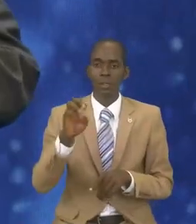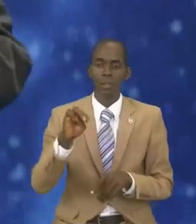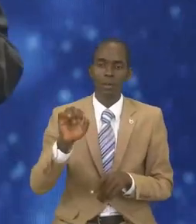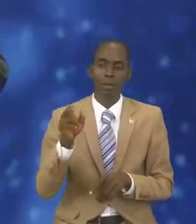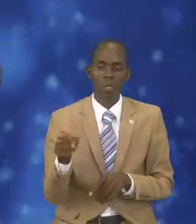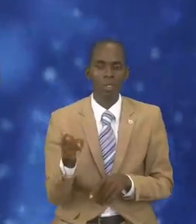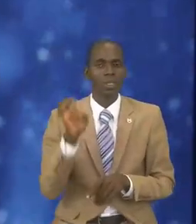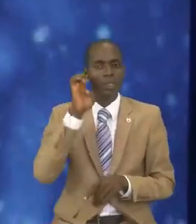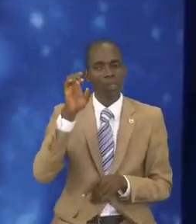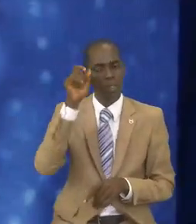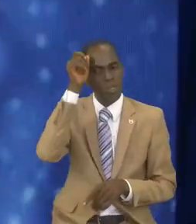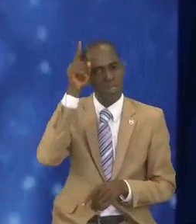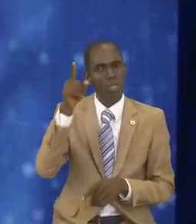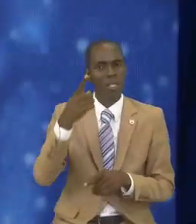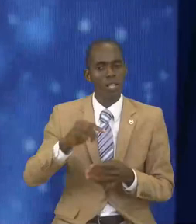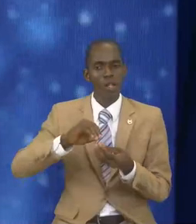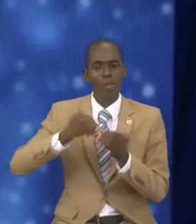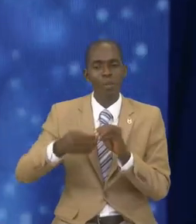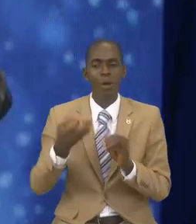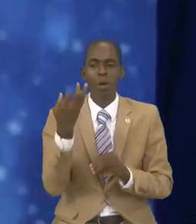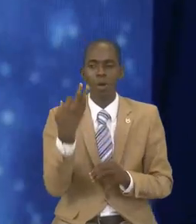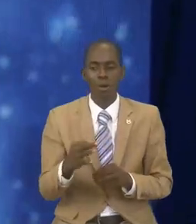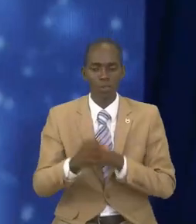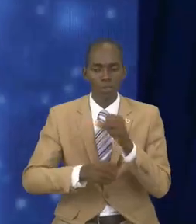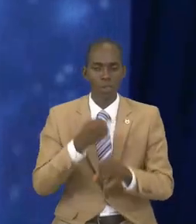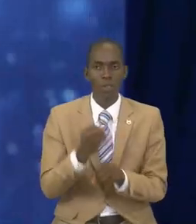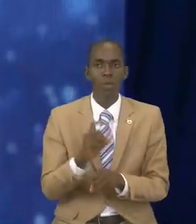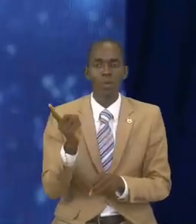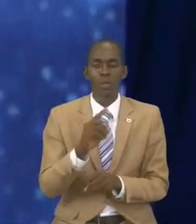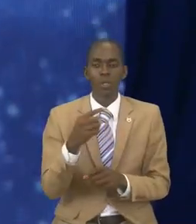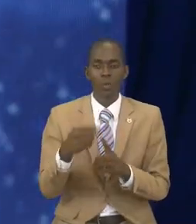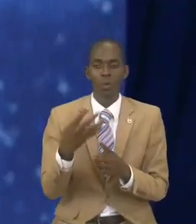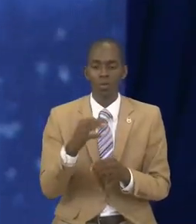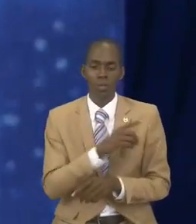le nombre des années où la parole de Dieu